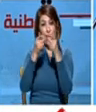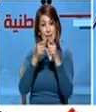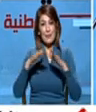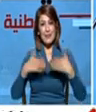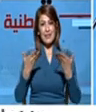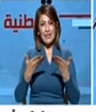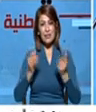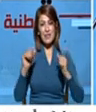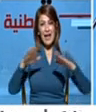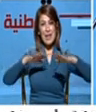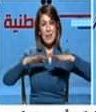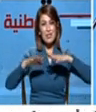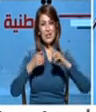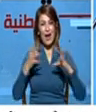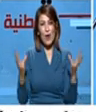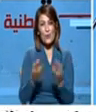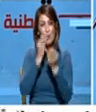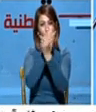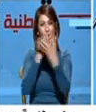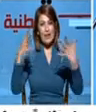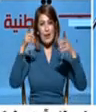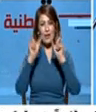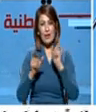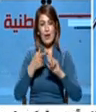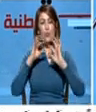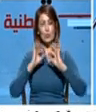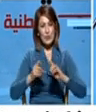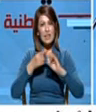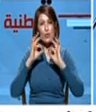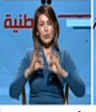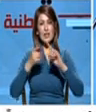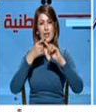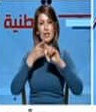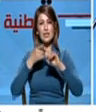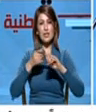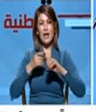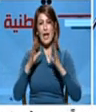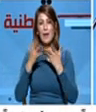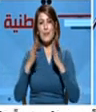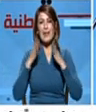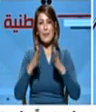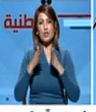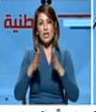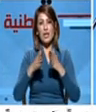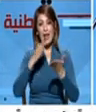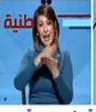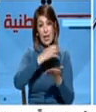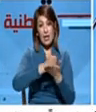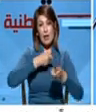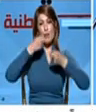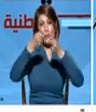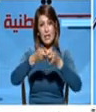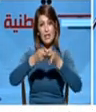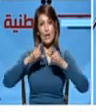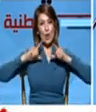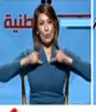مجال الخط بتاعته لديه نزل من حزمه اوسع من الاجراءات في بكل شمله المجال البنكي والمالي والجبال كثيره في المجال الاجتماعي